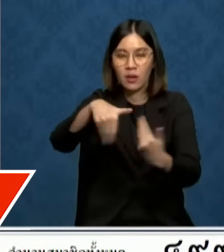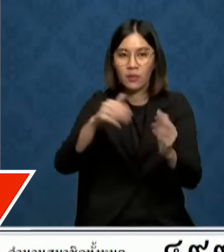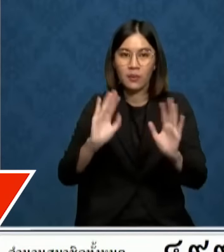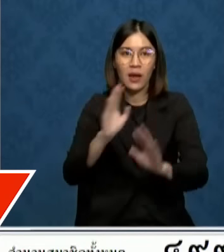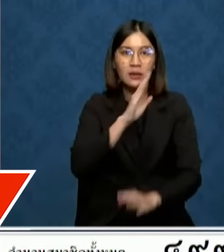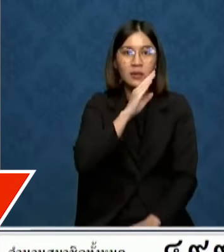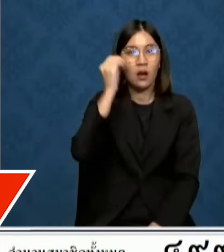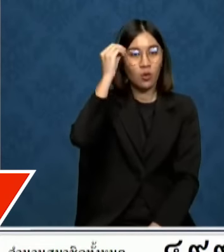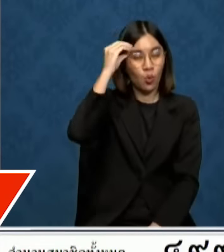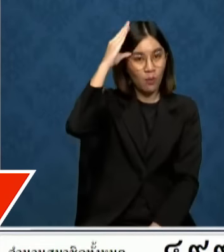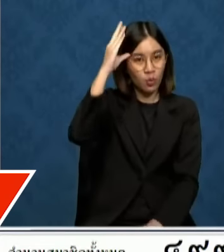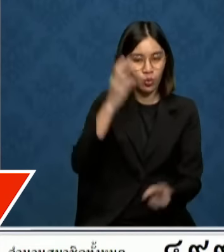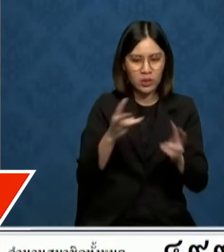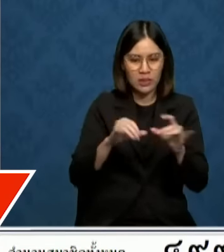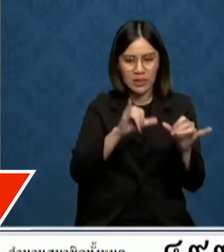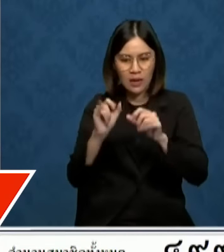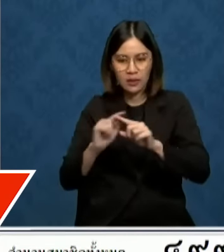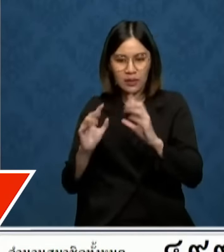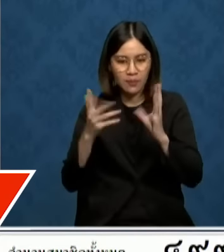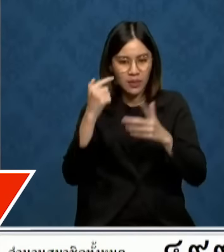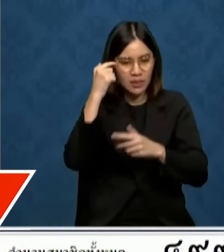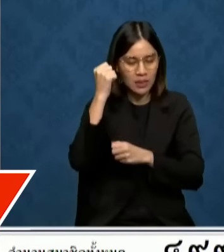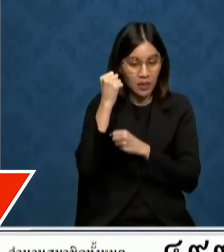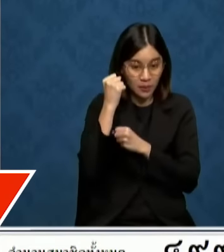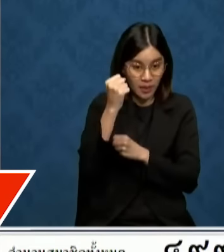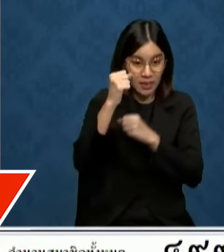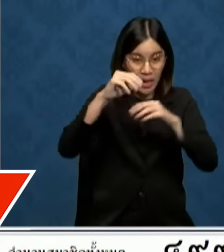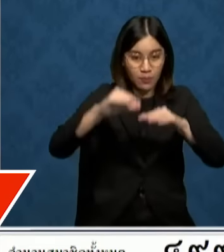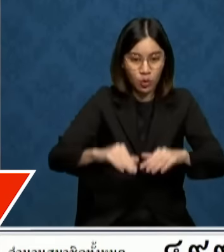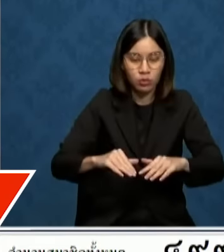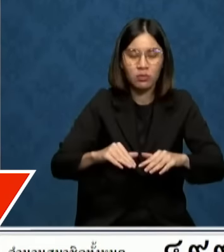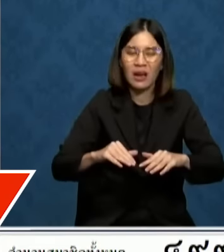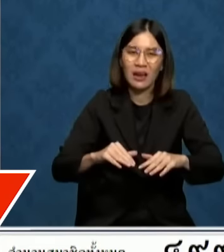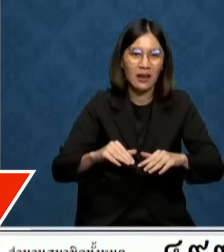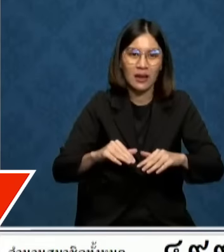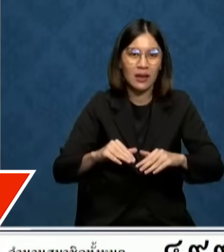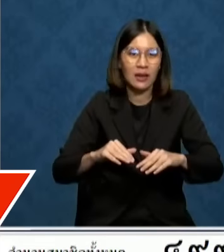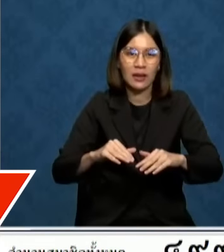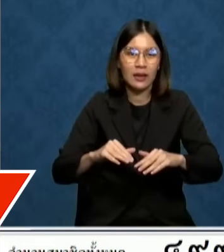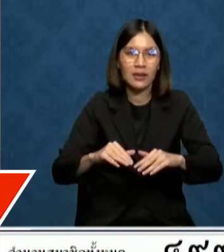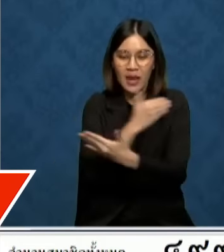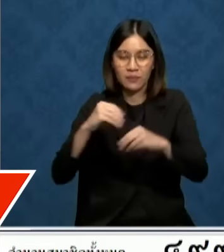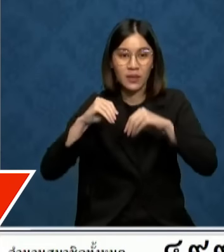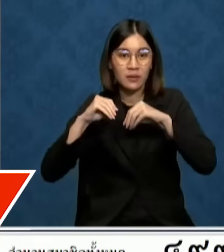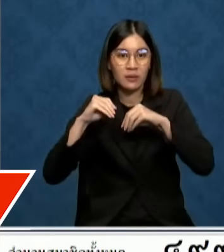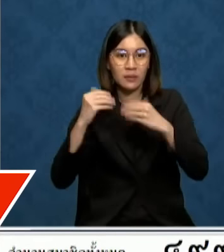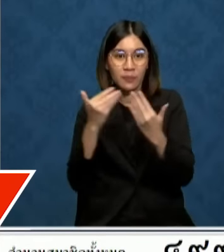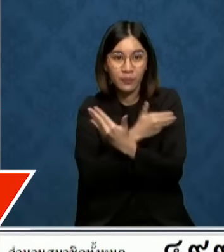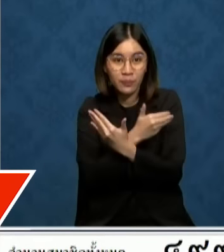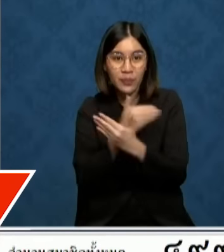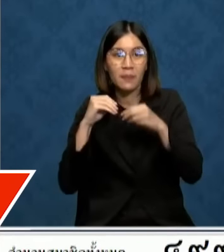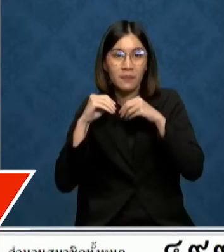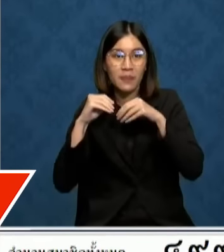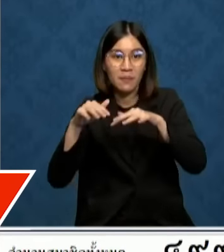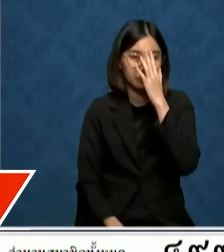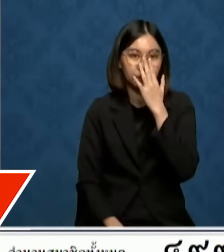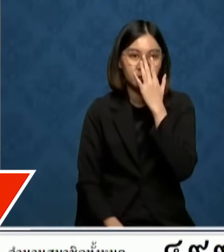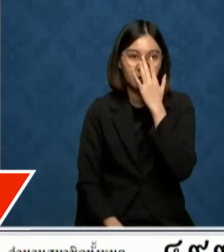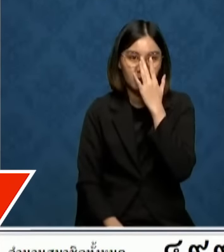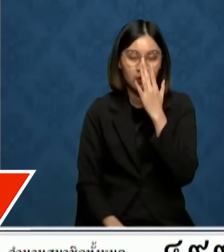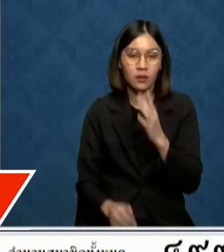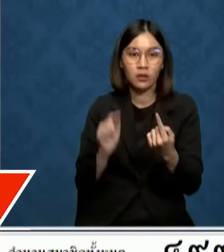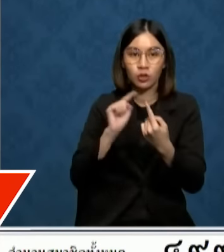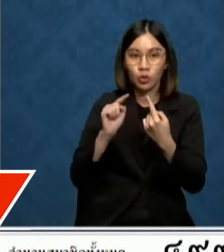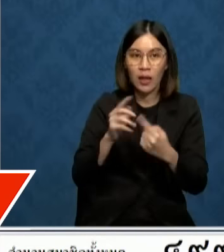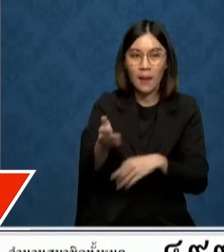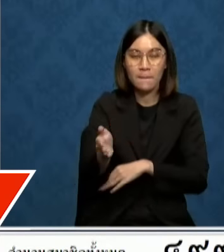มีความรู้ในการขนย้ายการพยายามลดปริมาณอาจจะเกิดการเผยแพร่แปลาหมอคางดำแทนค่ะการ